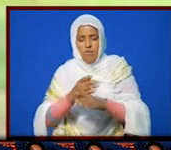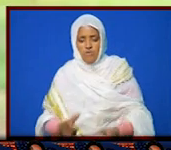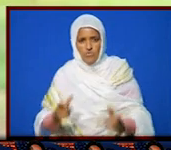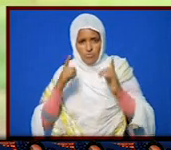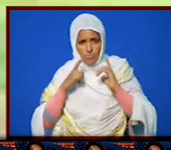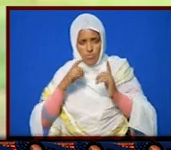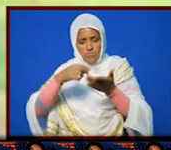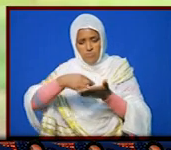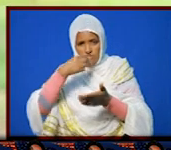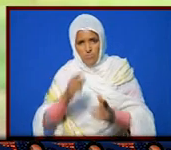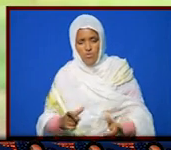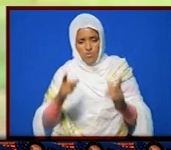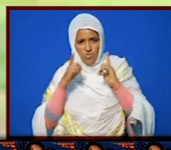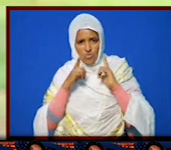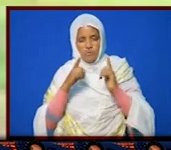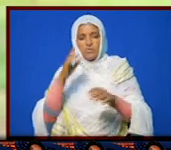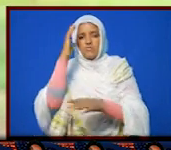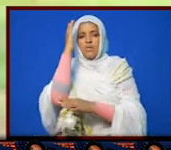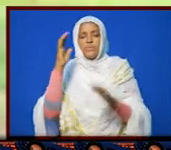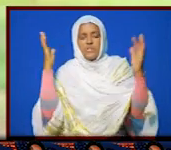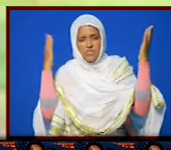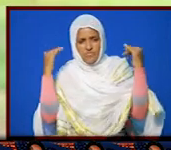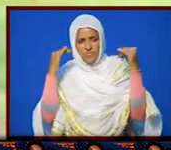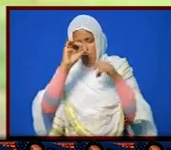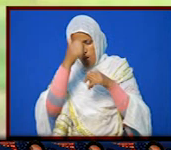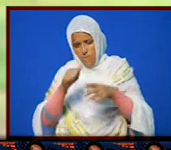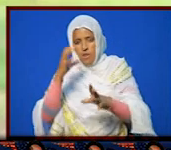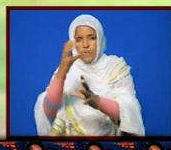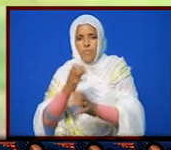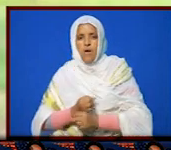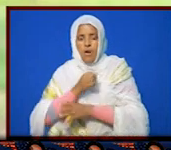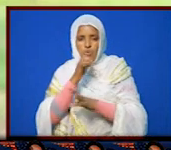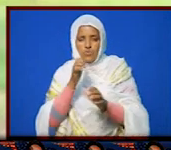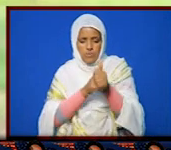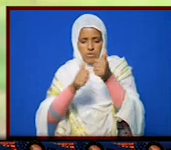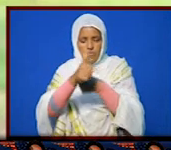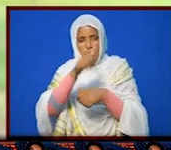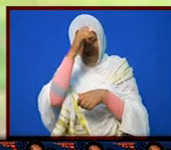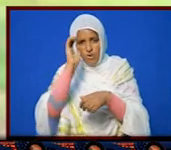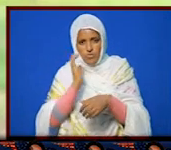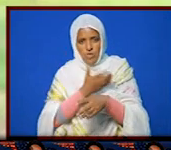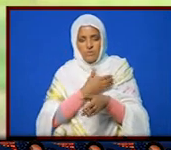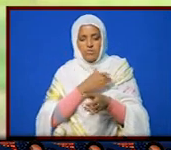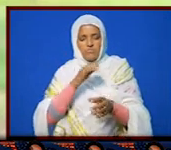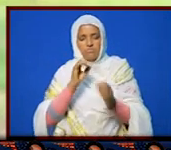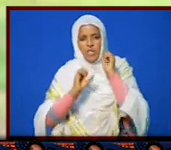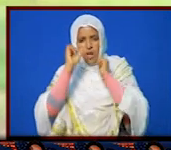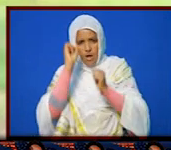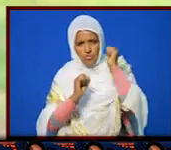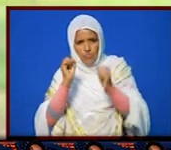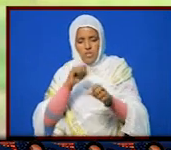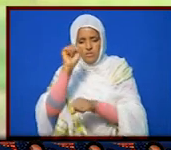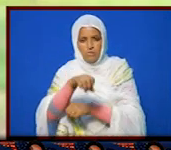ደሙን ተቀበልን፣ በኋላም ስንኖር ስጋውን ደሙን እየተቀበልን ከኖርን እግዚአብሔር ተስፋውን ለማንም አያዋርሰውም። ቀደም ሲል